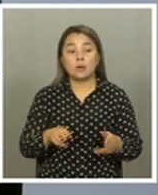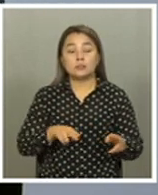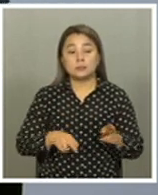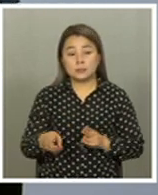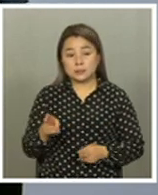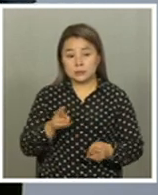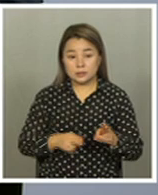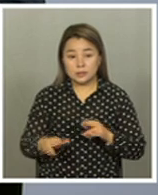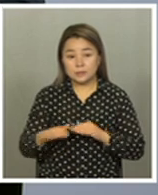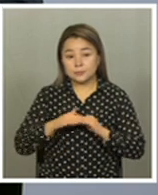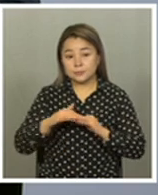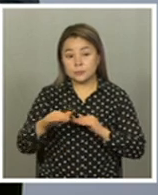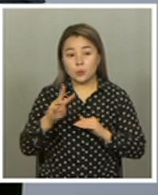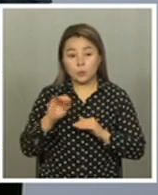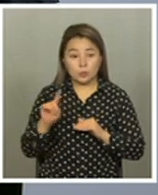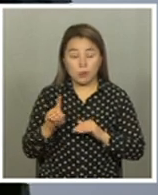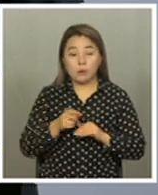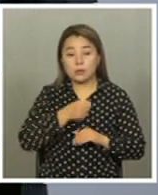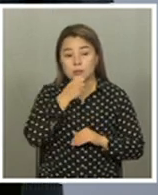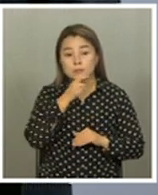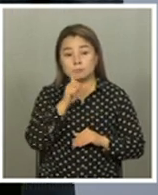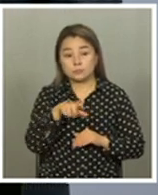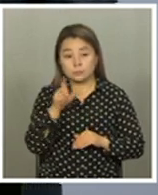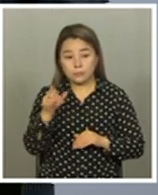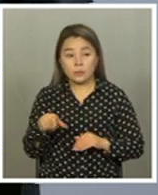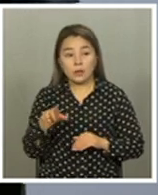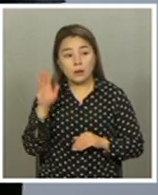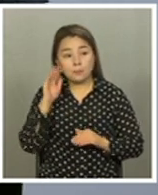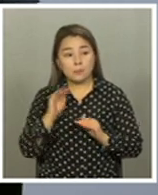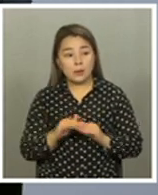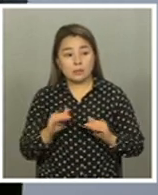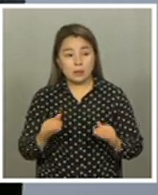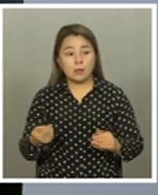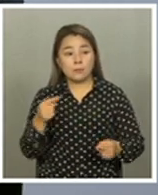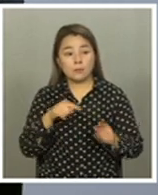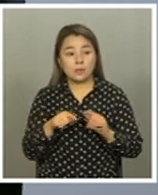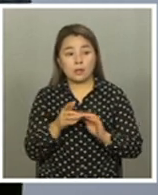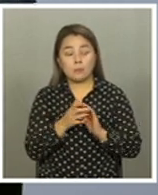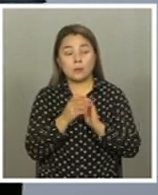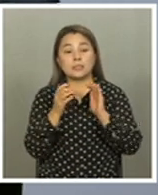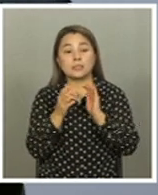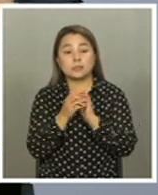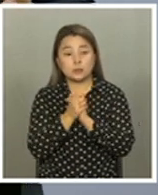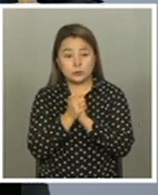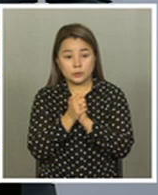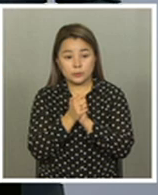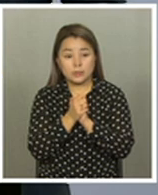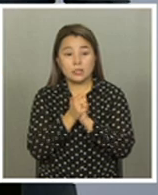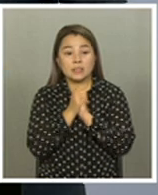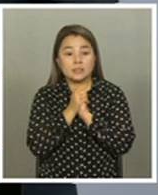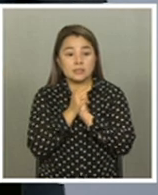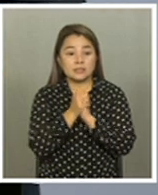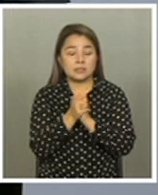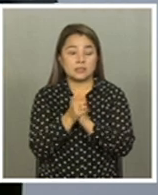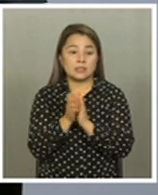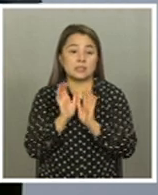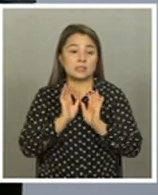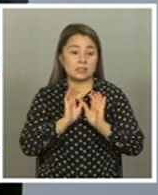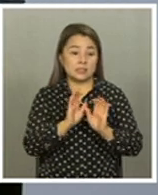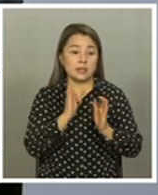жүрген ересек адам мен бала. Екеуі қолын бір-біріне осылай түйістіріп, бір-бірінен итерілетін болса,